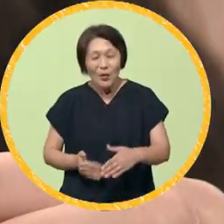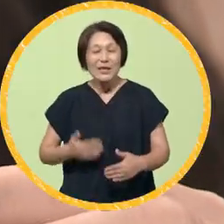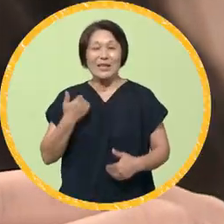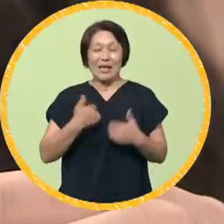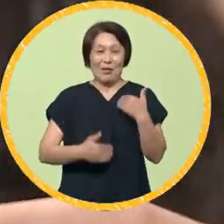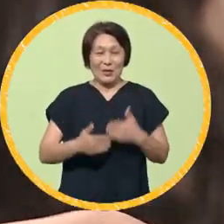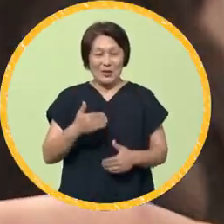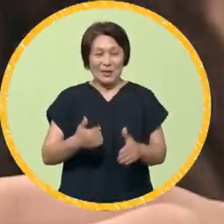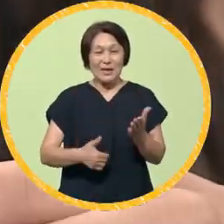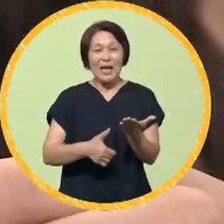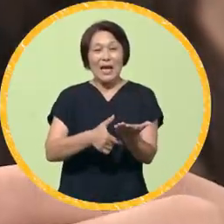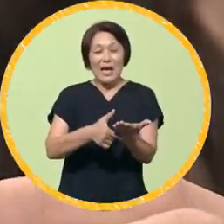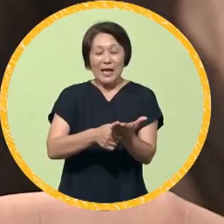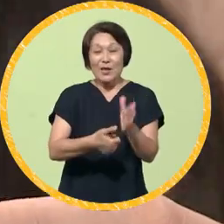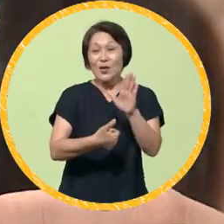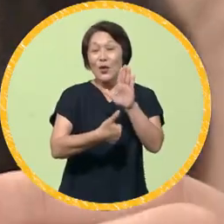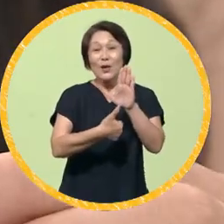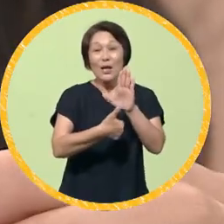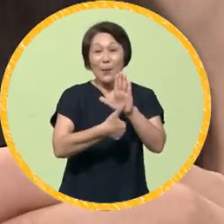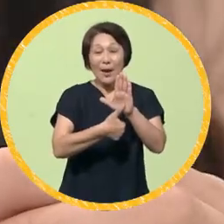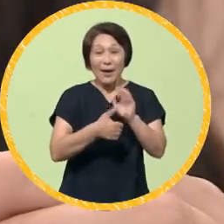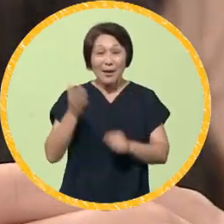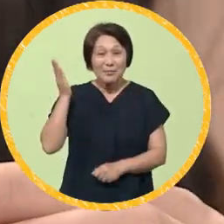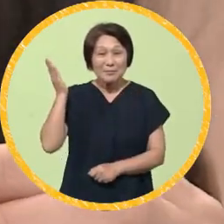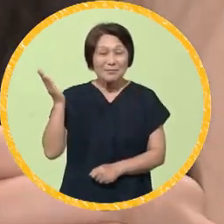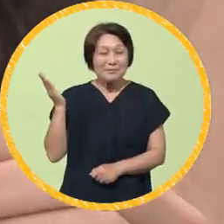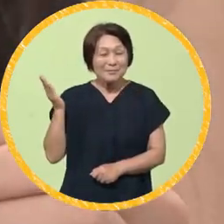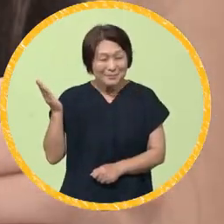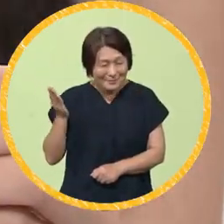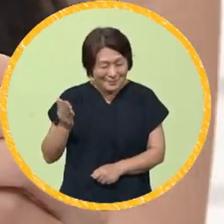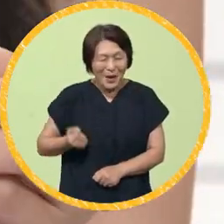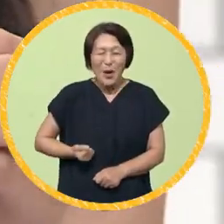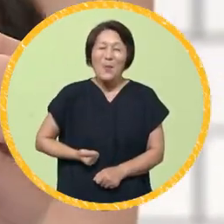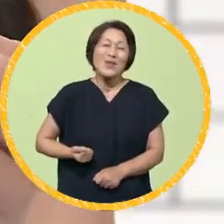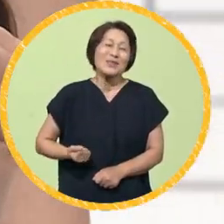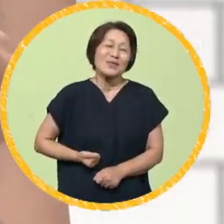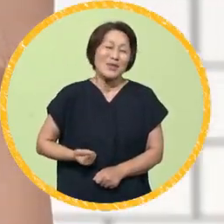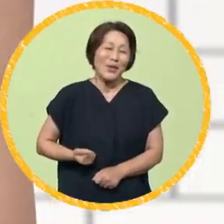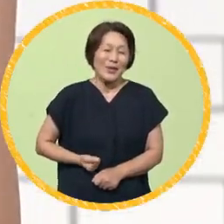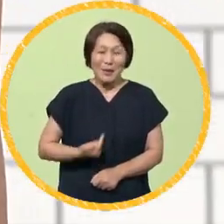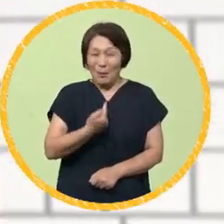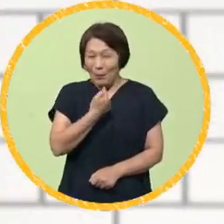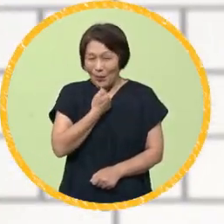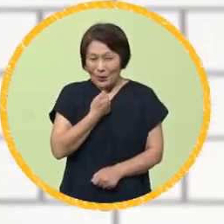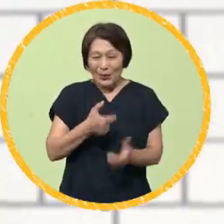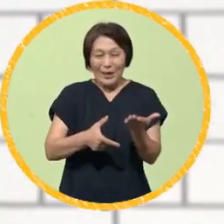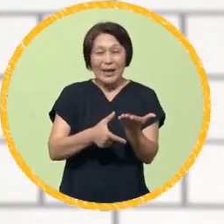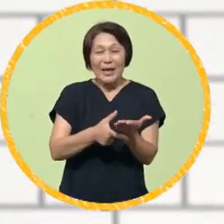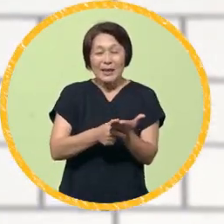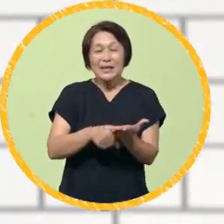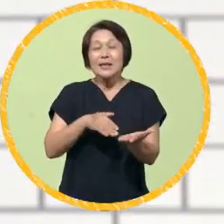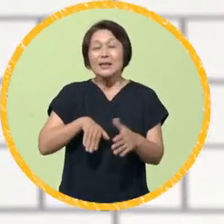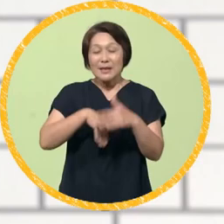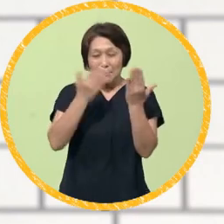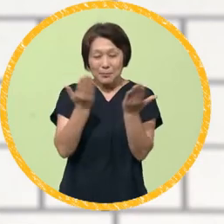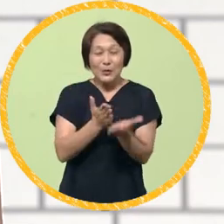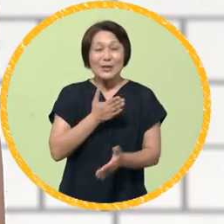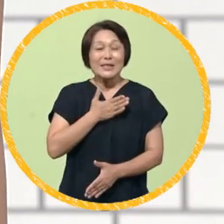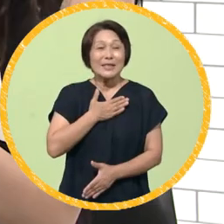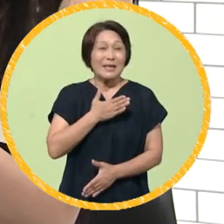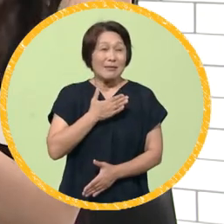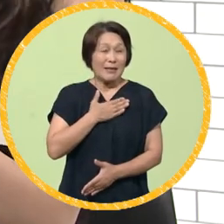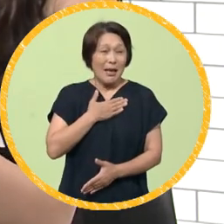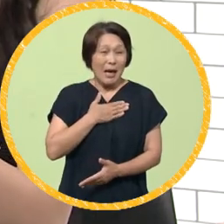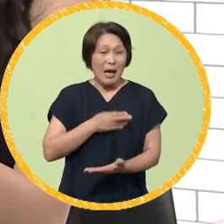駅名の名前も、 ね、ちょっと クスッとできるような、 僕全駅知ってるからちょっと面白いっすわ。 こじつけ感